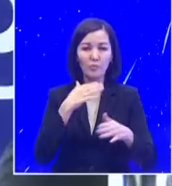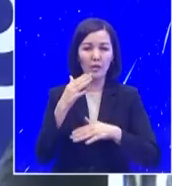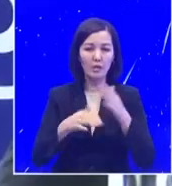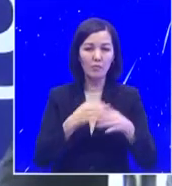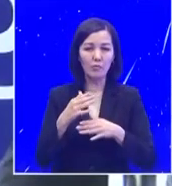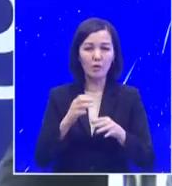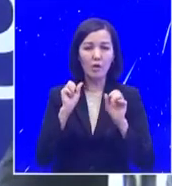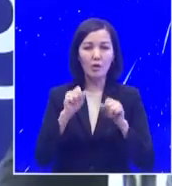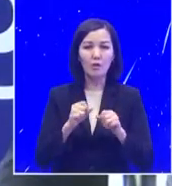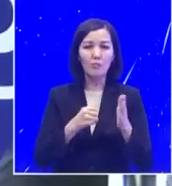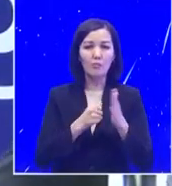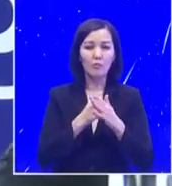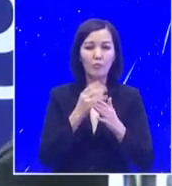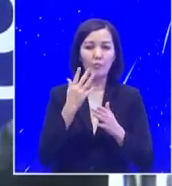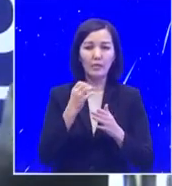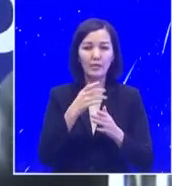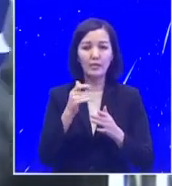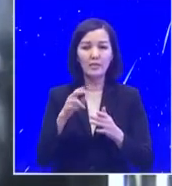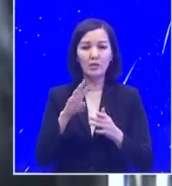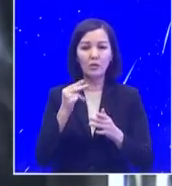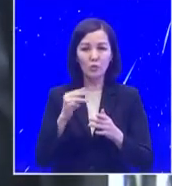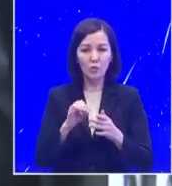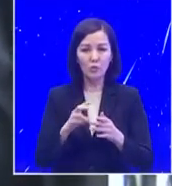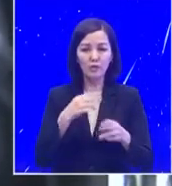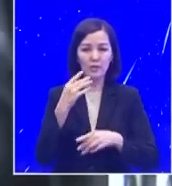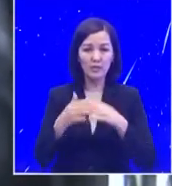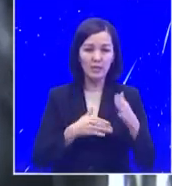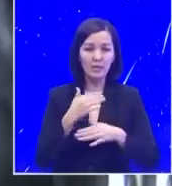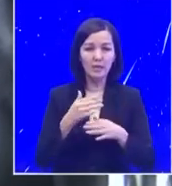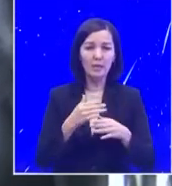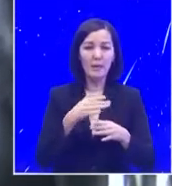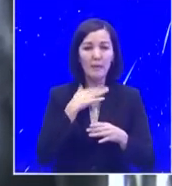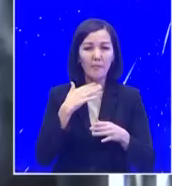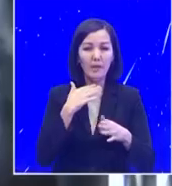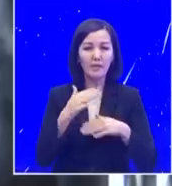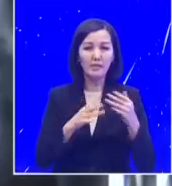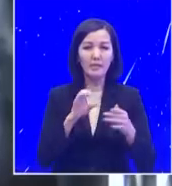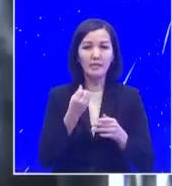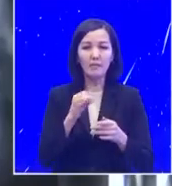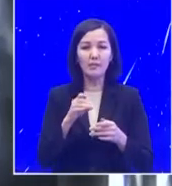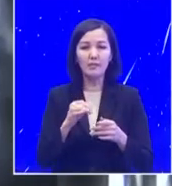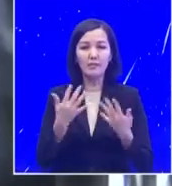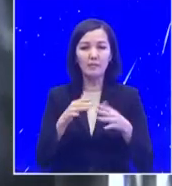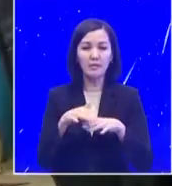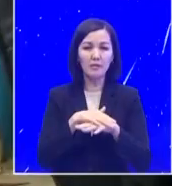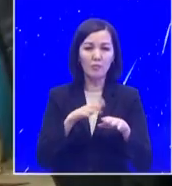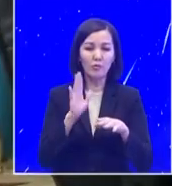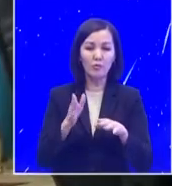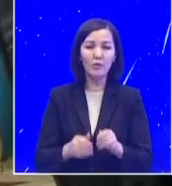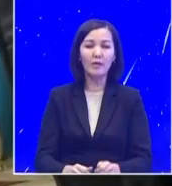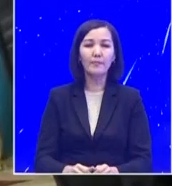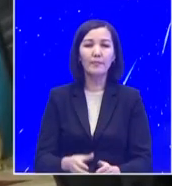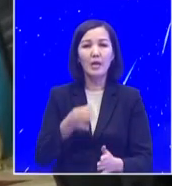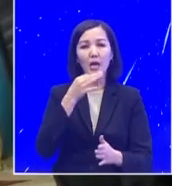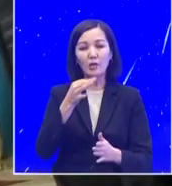сои мощностью до 50 тысяч тонн. Также запущен цех по переработке перепелиного мяса в Саймасайском сельском округе. После